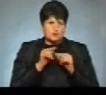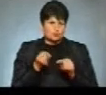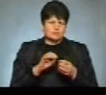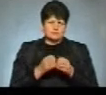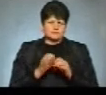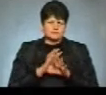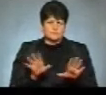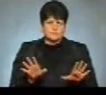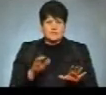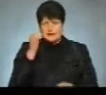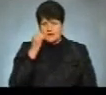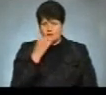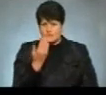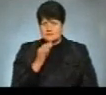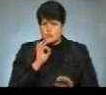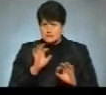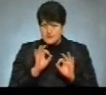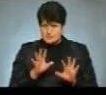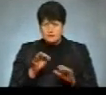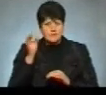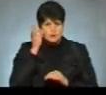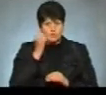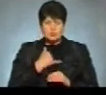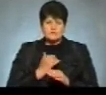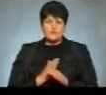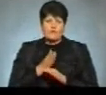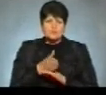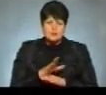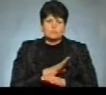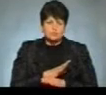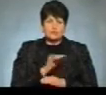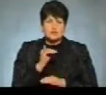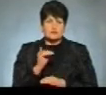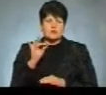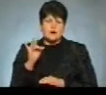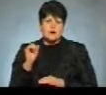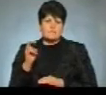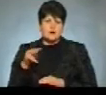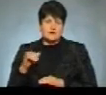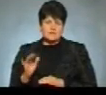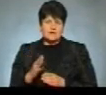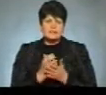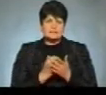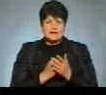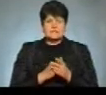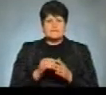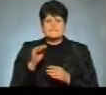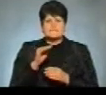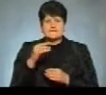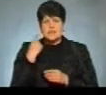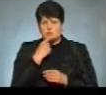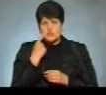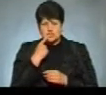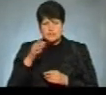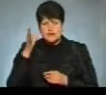буде. Дякую вам за роз'яснення. Нагадую, що в нас в гостях сьогодні був Ігор Равлів, кандидат філологічних наук, старший